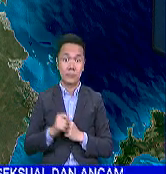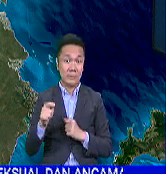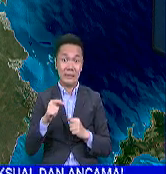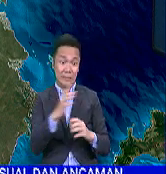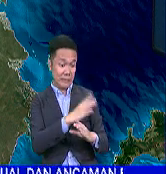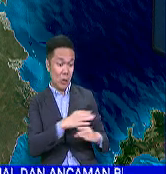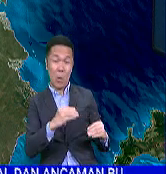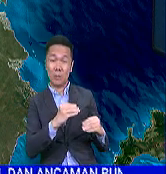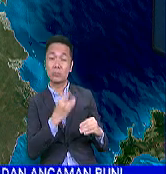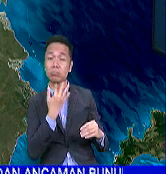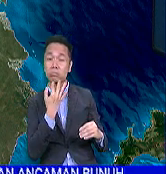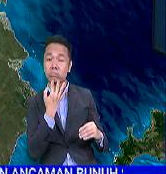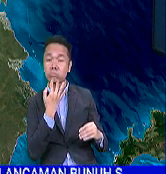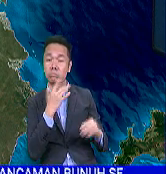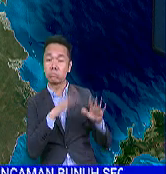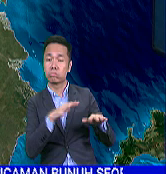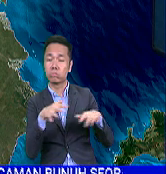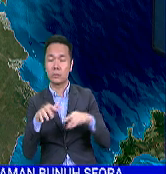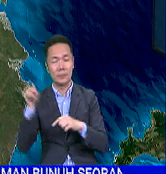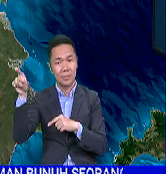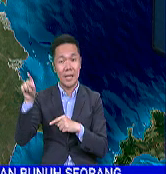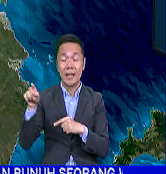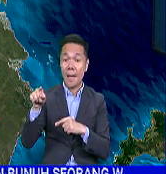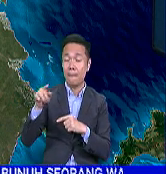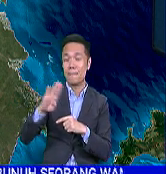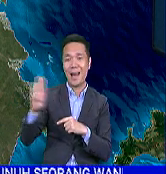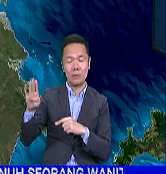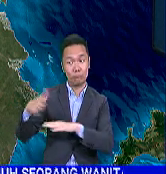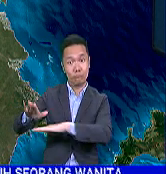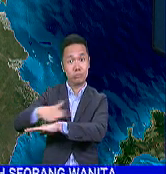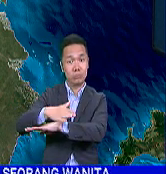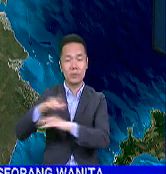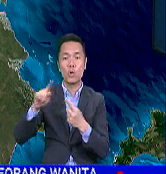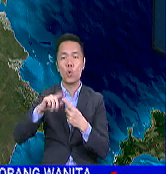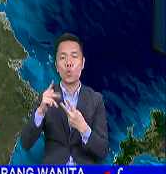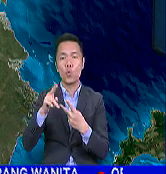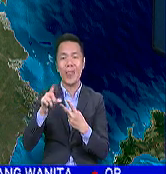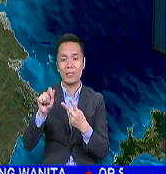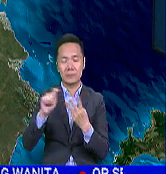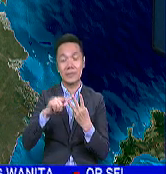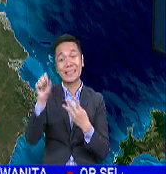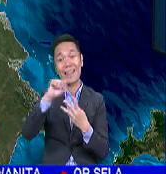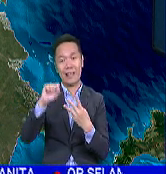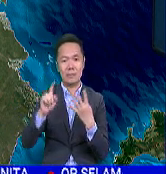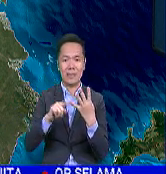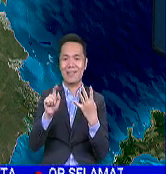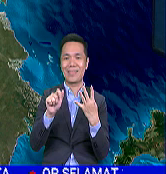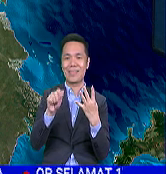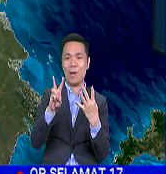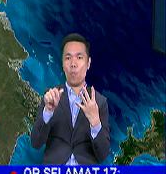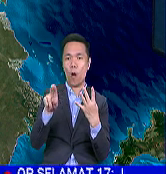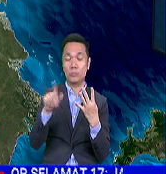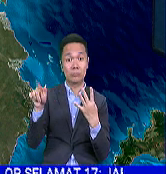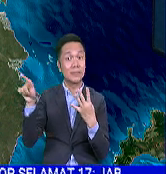di negeri Sarawak, juga di sekitar bahagian pantai barat, Kudat, Sandakan dan juga Tawau negeri